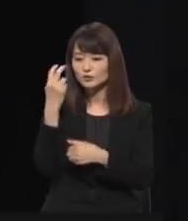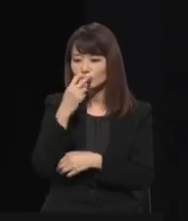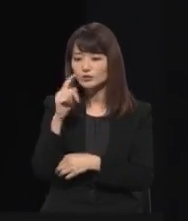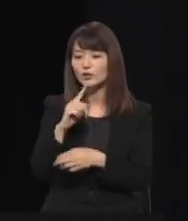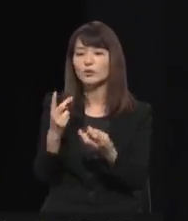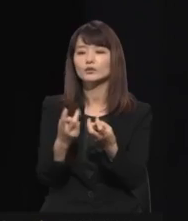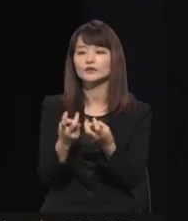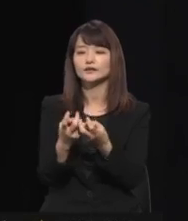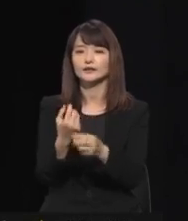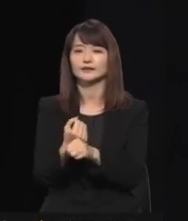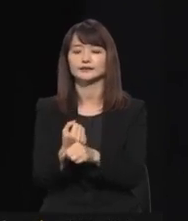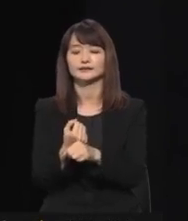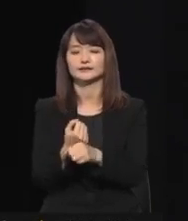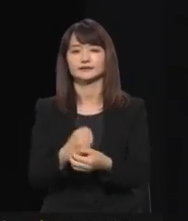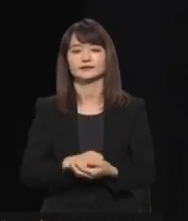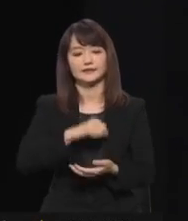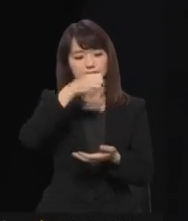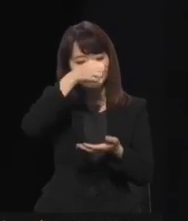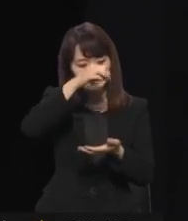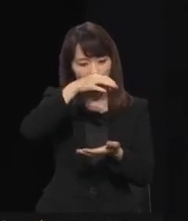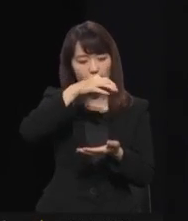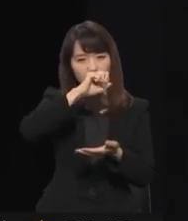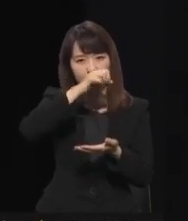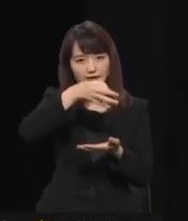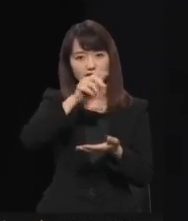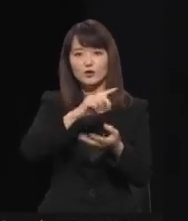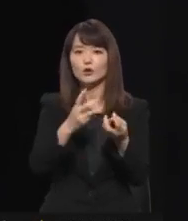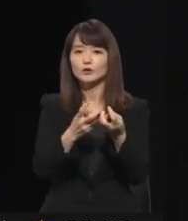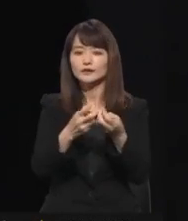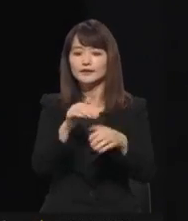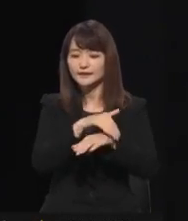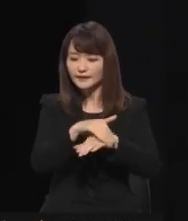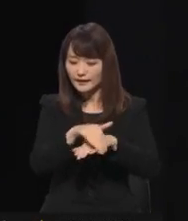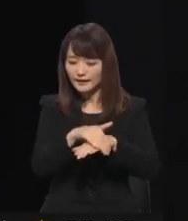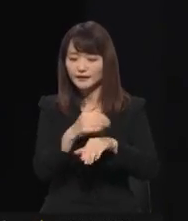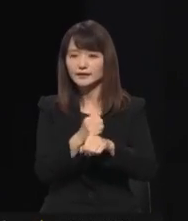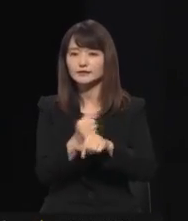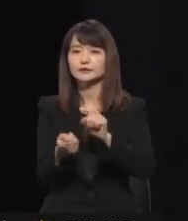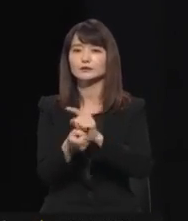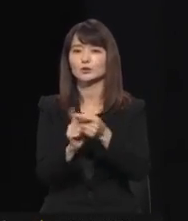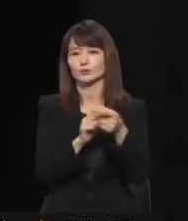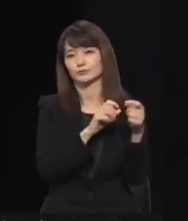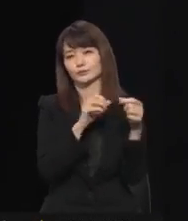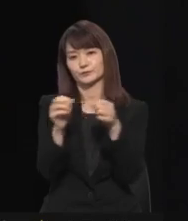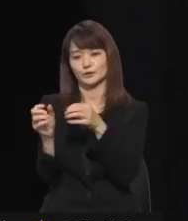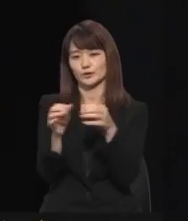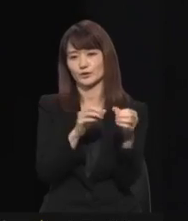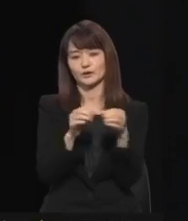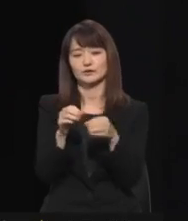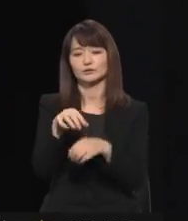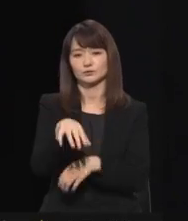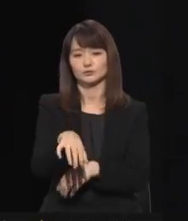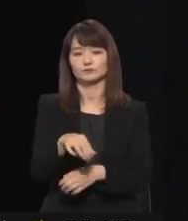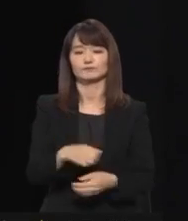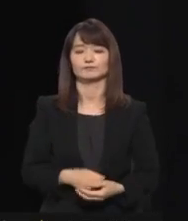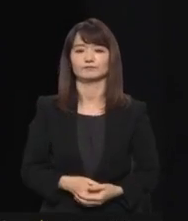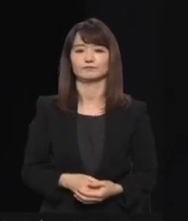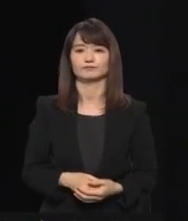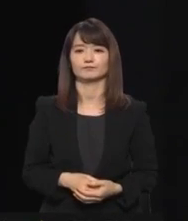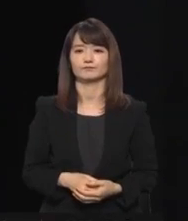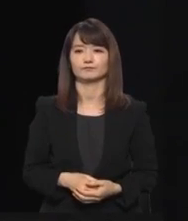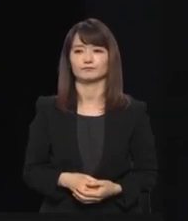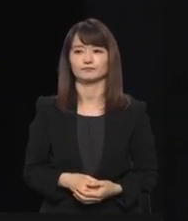예산에 맞는 내년도에 계획을 어떻게 짤 것인지 이런 것들에 대해서 서로 이제 공유하는 에 자리이고 또 여기에 또